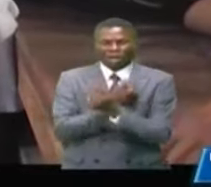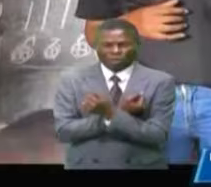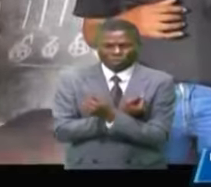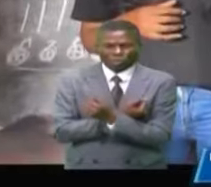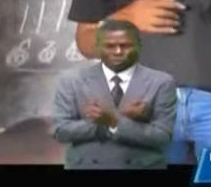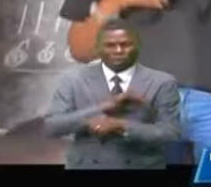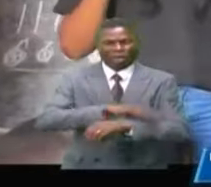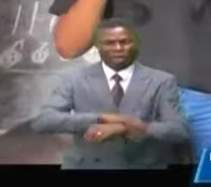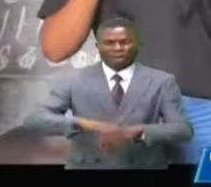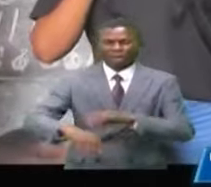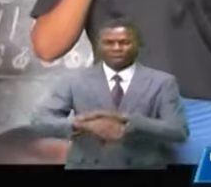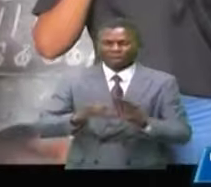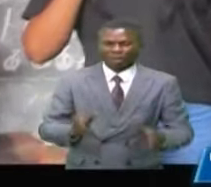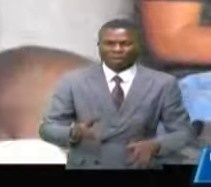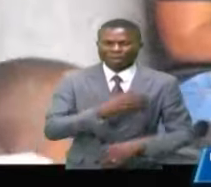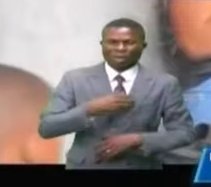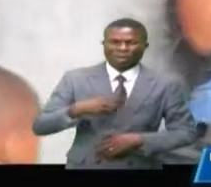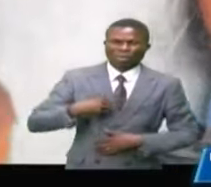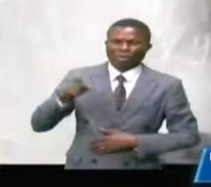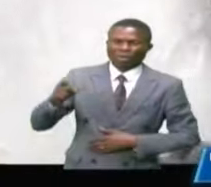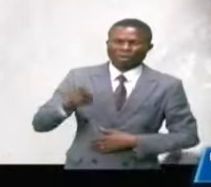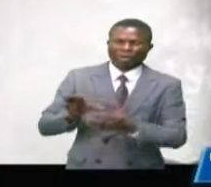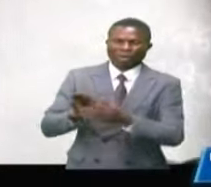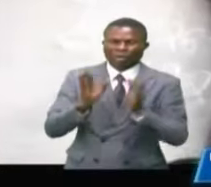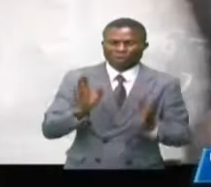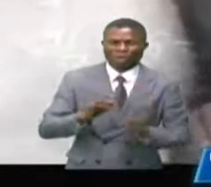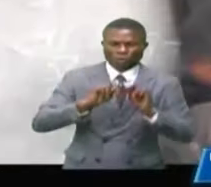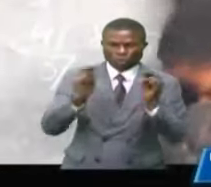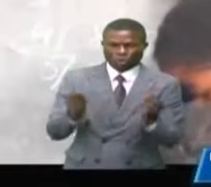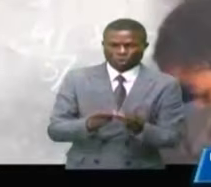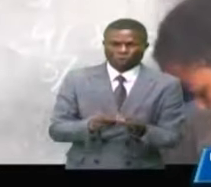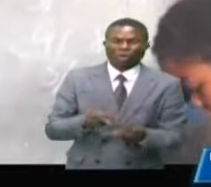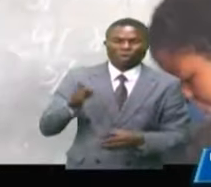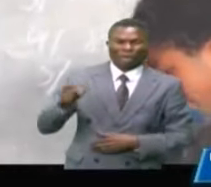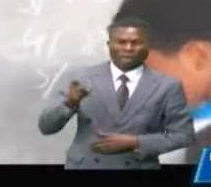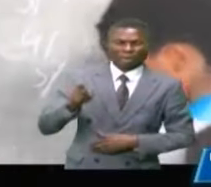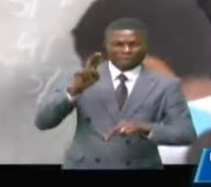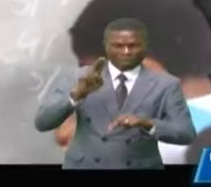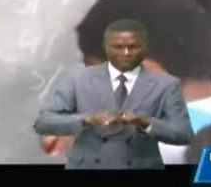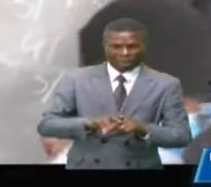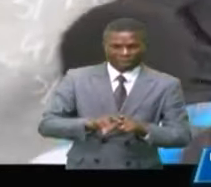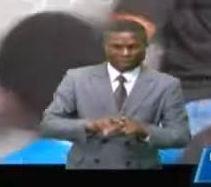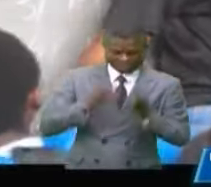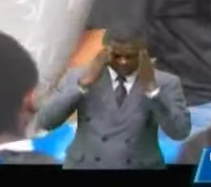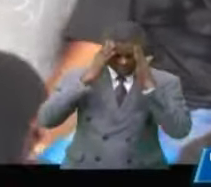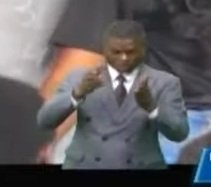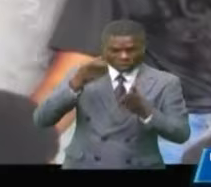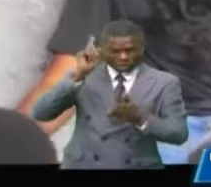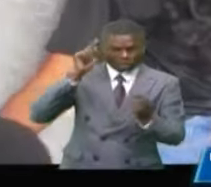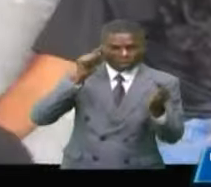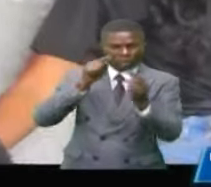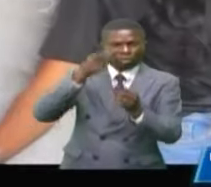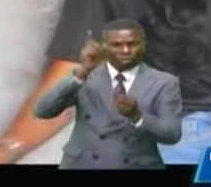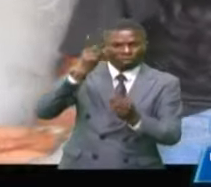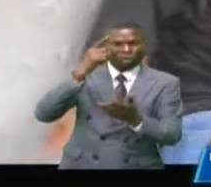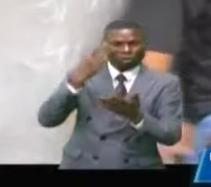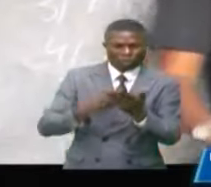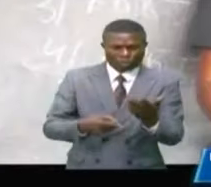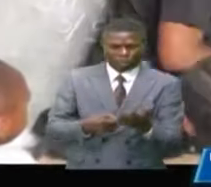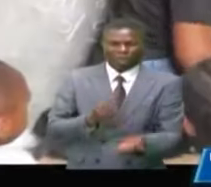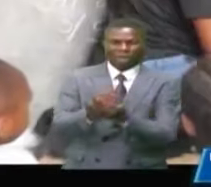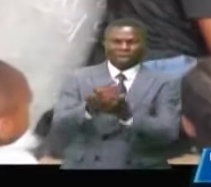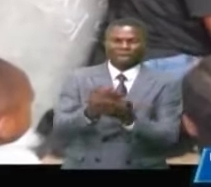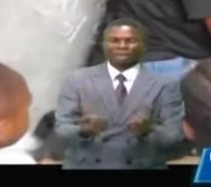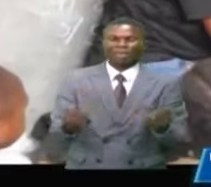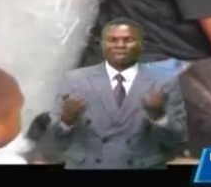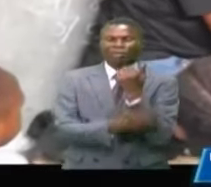de compassion, Eliane Kiboubi, coordonnateur de la structure Pakajuma Résilience, s'est fixé comme objectif principal assister les enfants